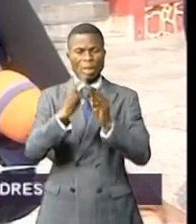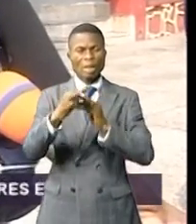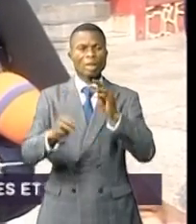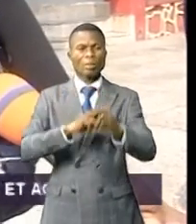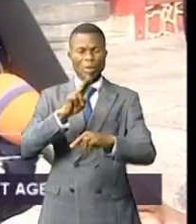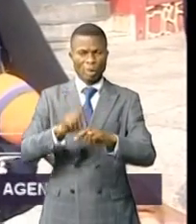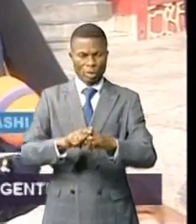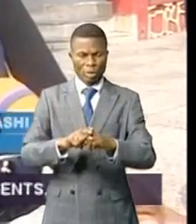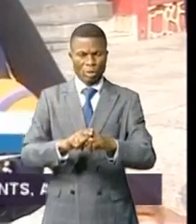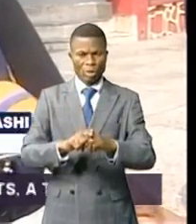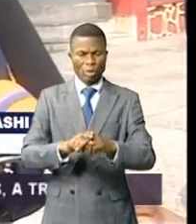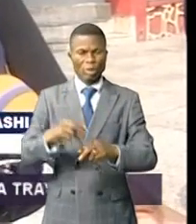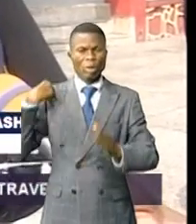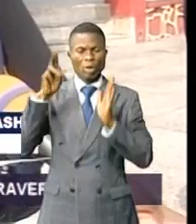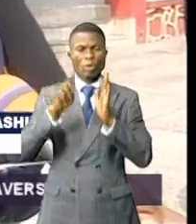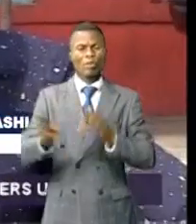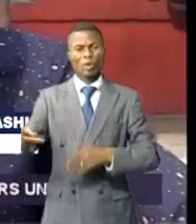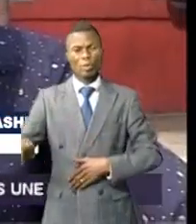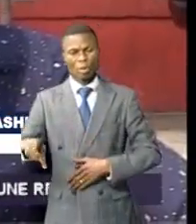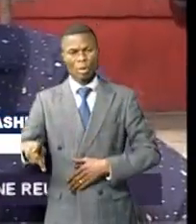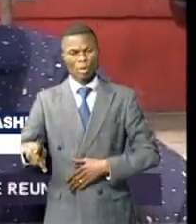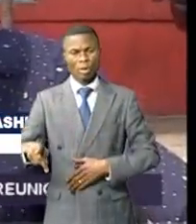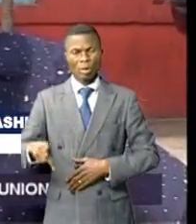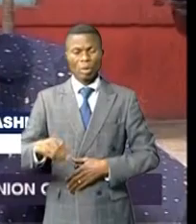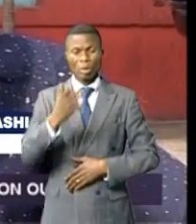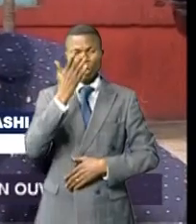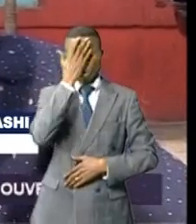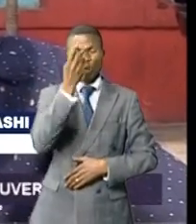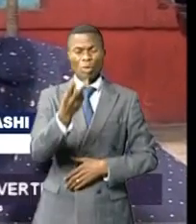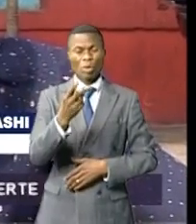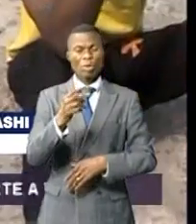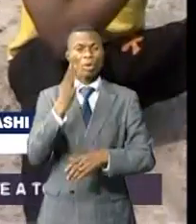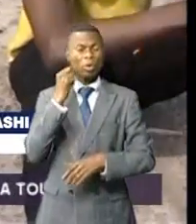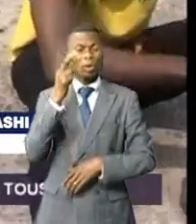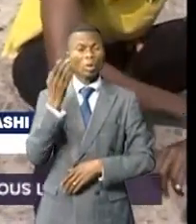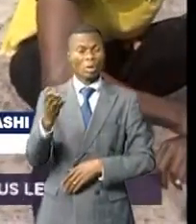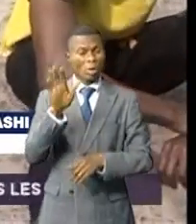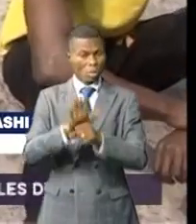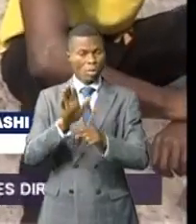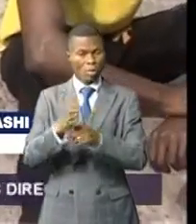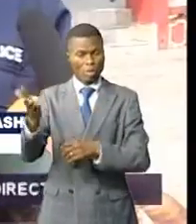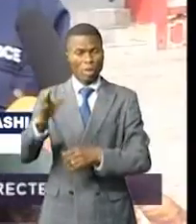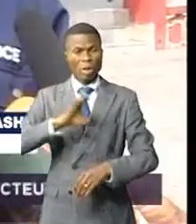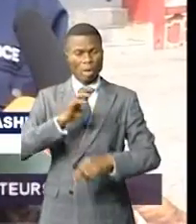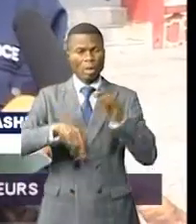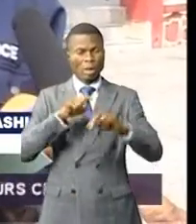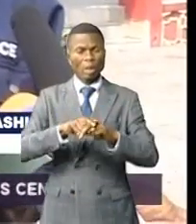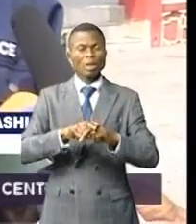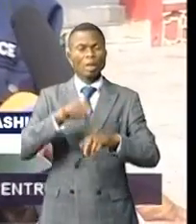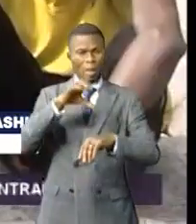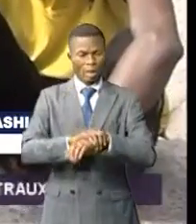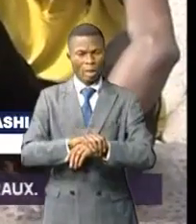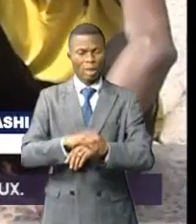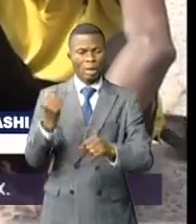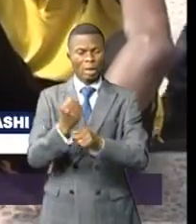nationale, gouverneurs des provinces. Des aventures comme celle-ci, on en compte par milliers la police nationale congolaise et les